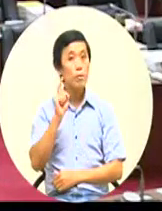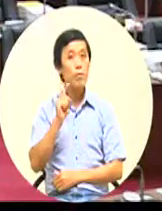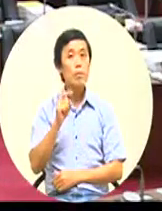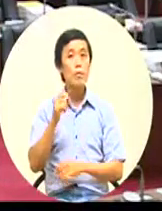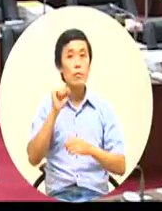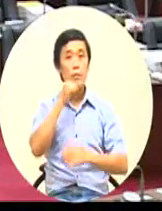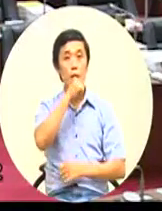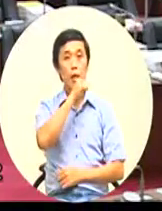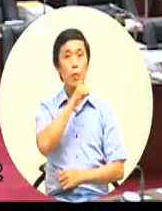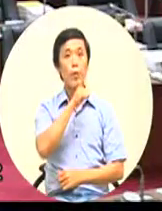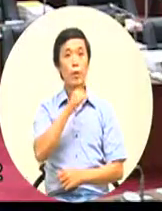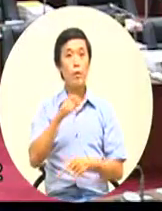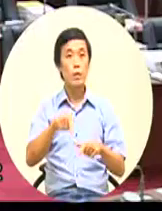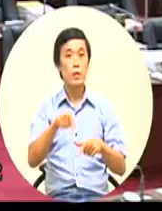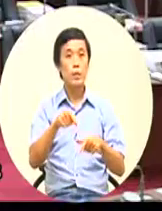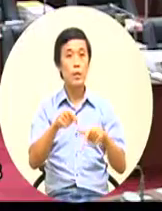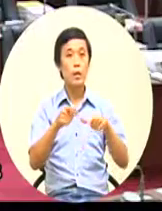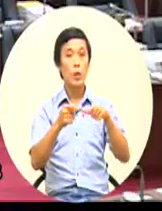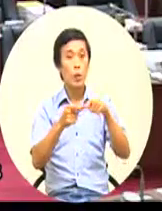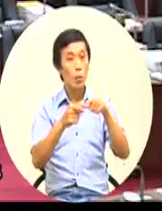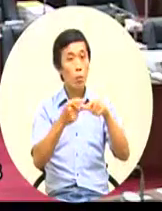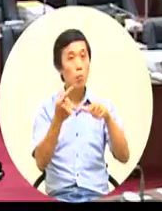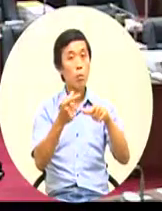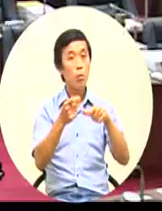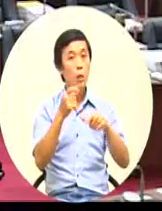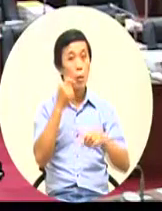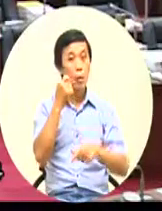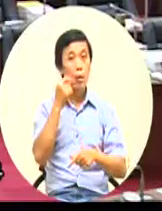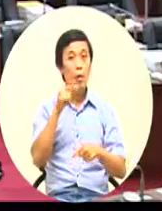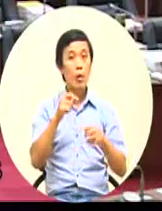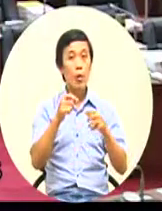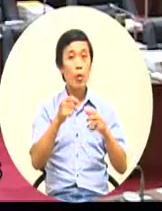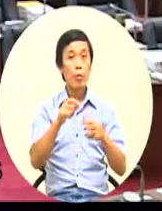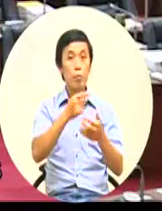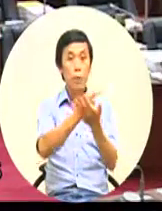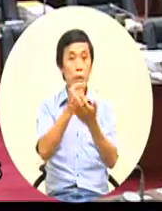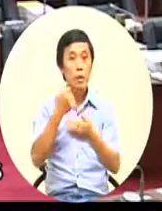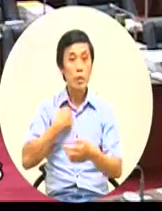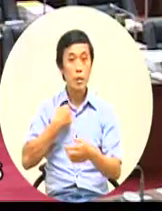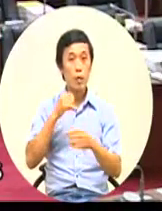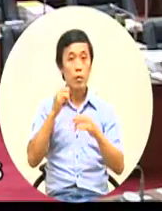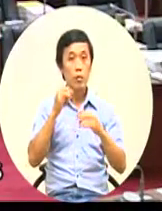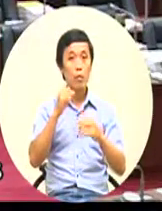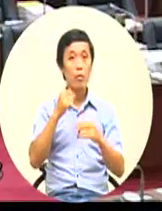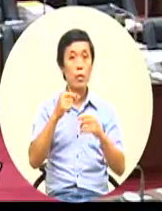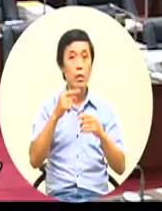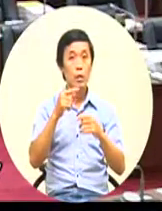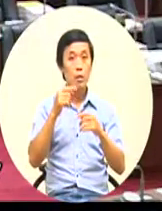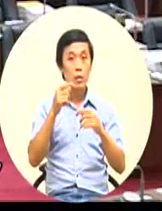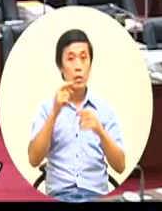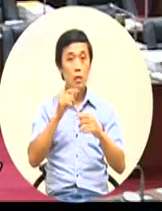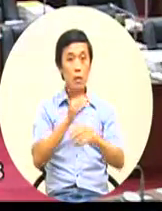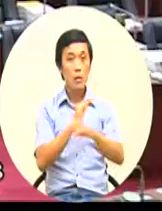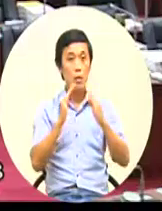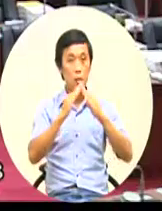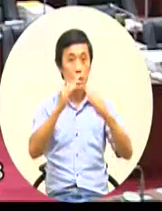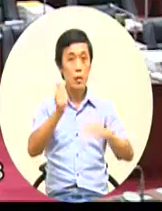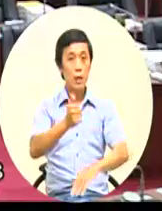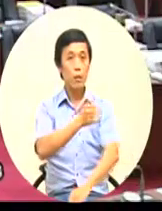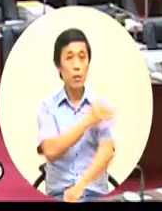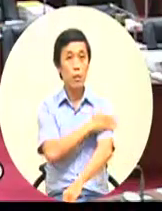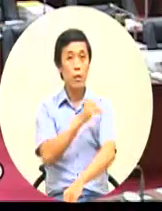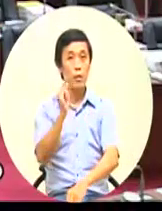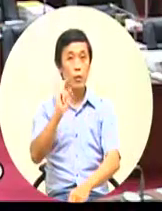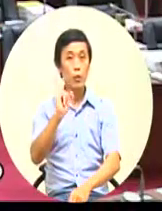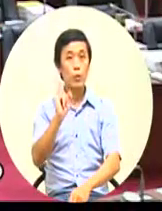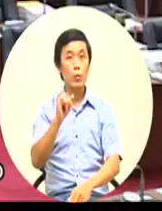的人权市长陈菊会陷入转型正义的争议？那原因很简单啊，就是在